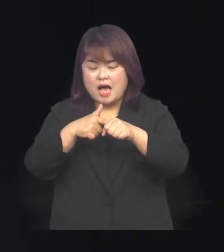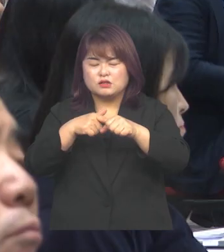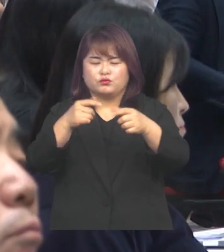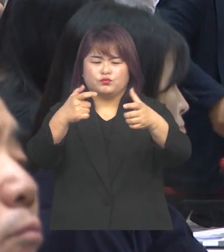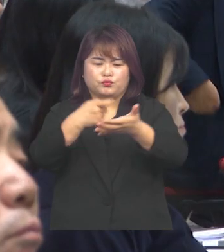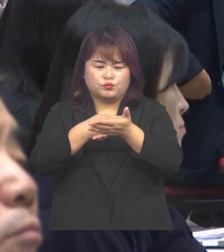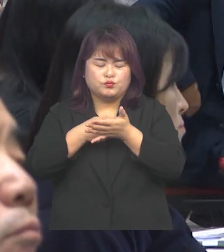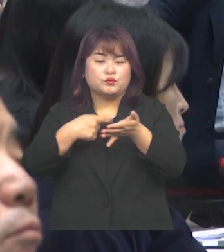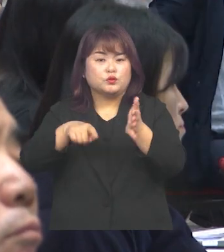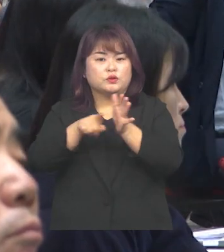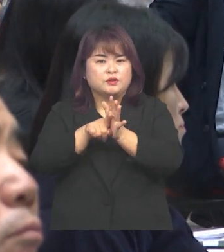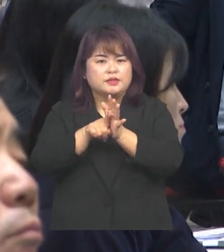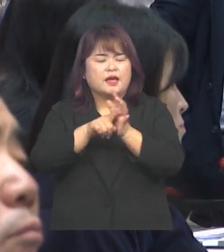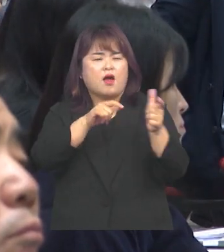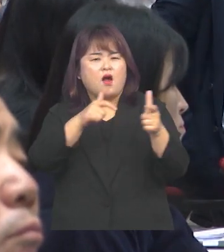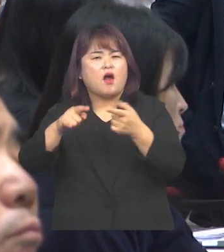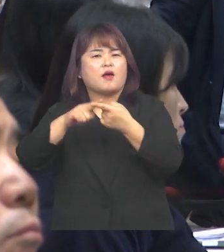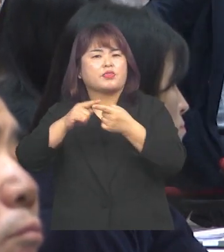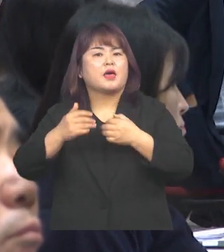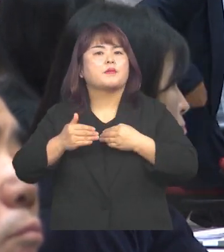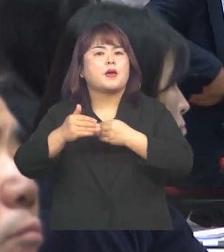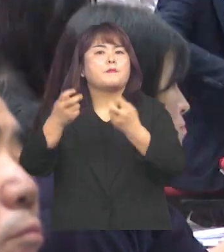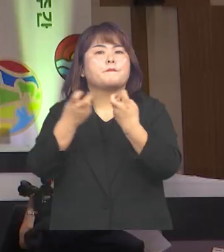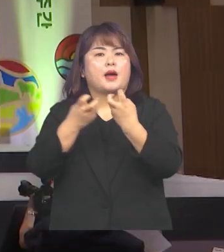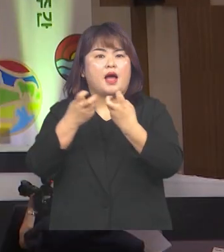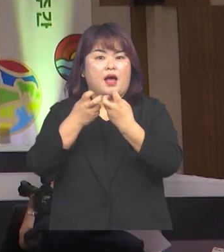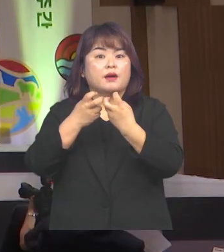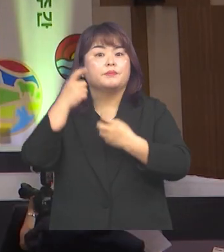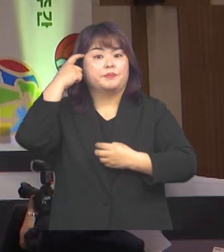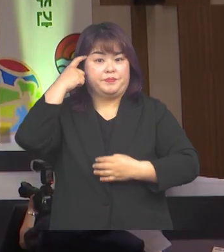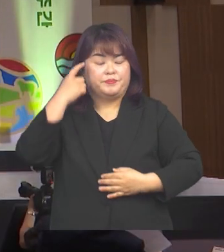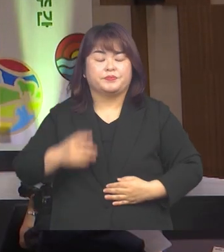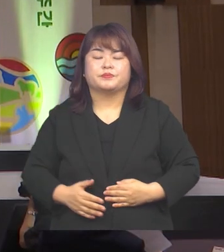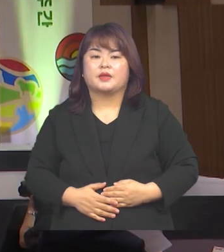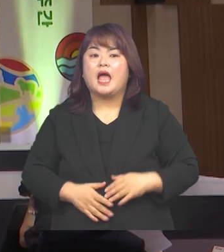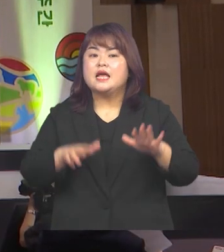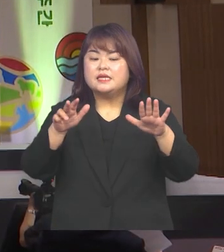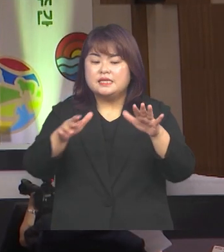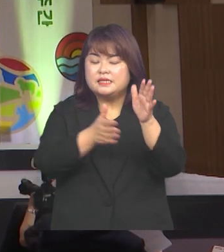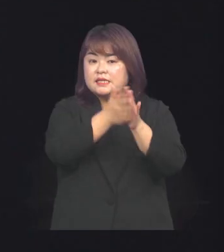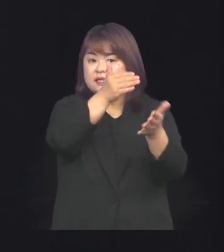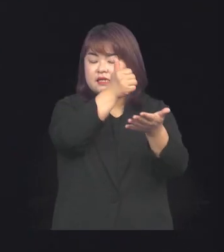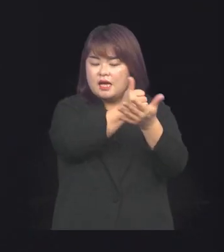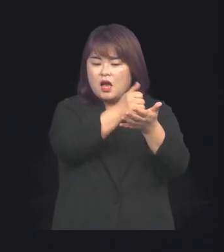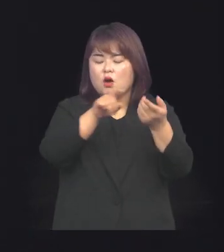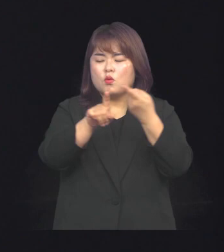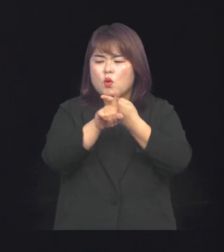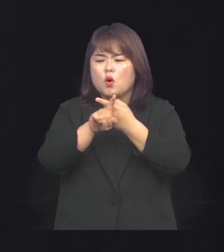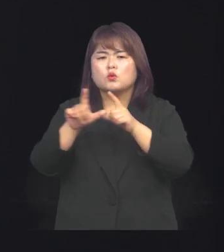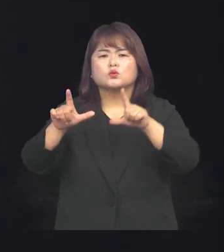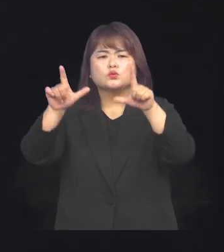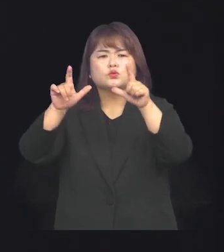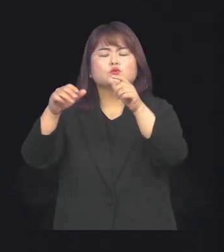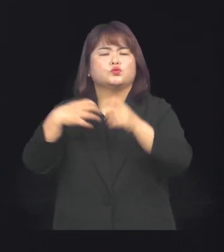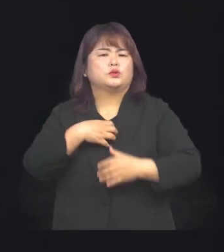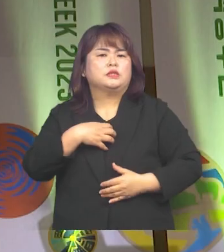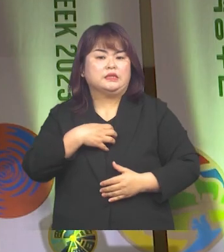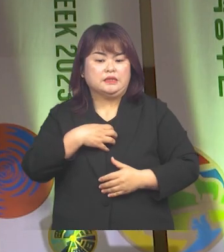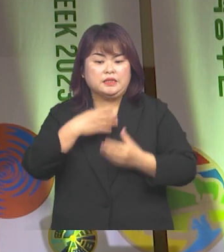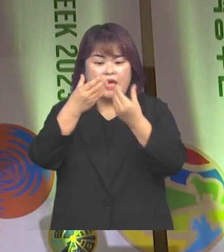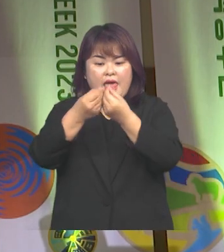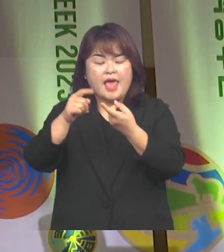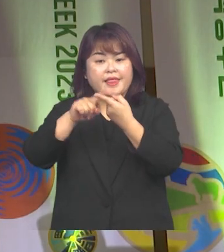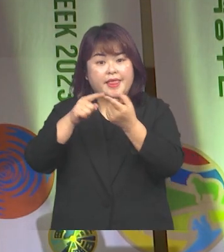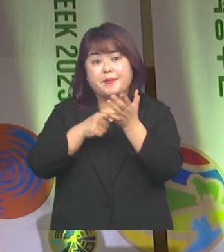예방적 관리와 자연재해 대응 등 대책을 마련하는 것을 뜻합니다. 이 시장은 식에서 기후 위기에 대응하는